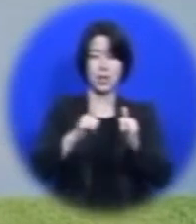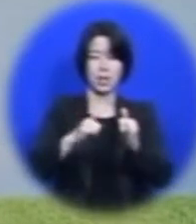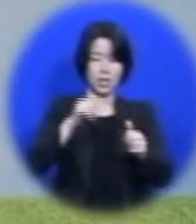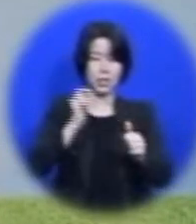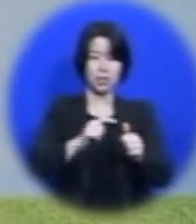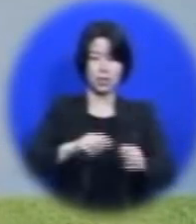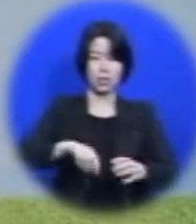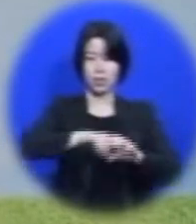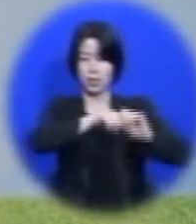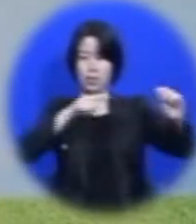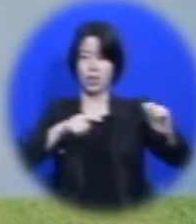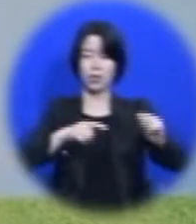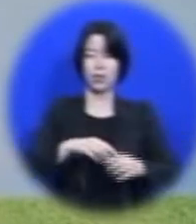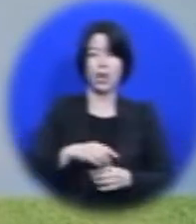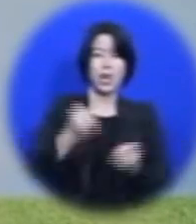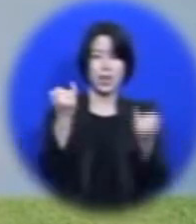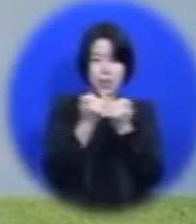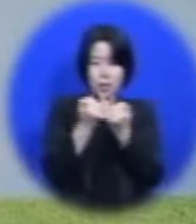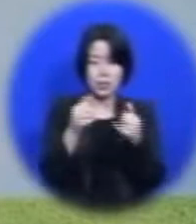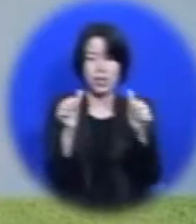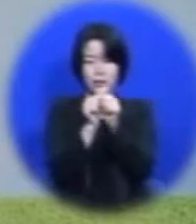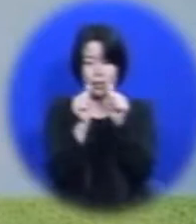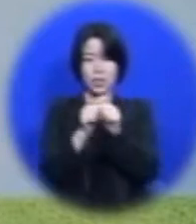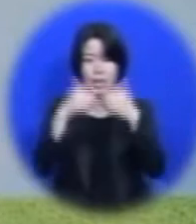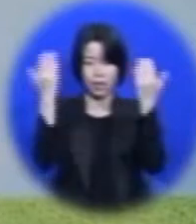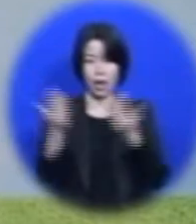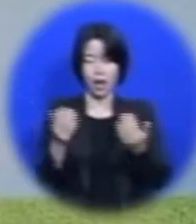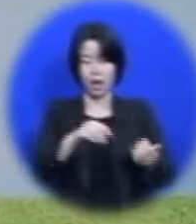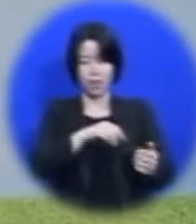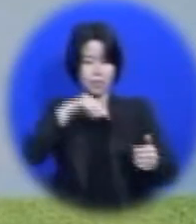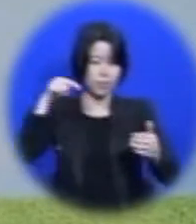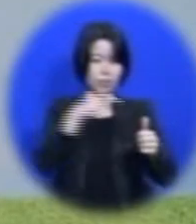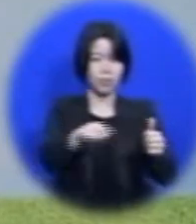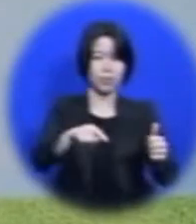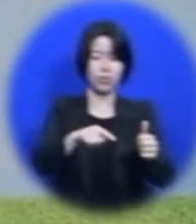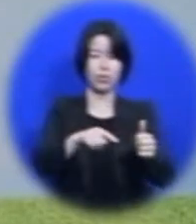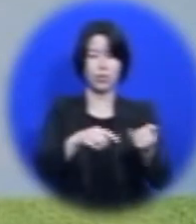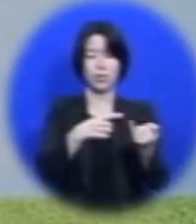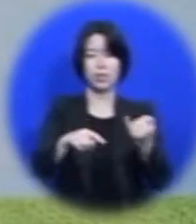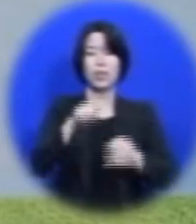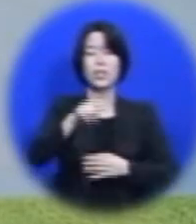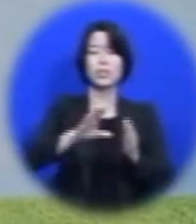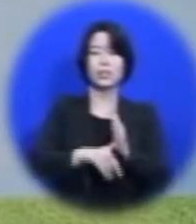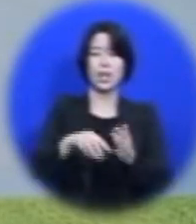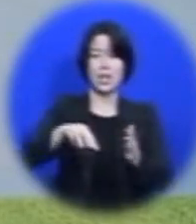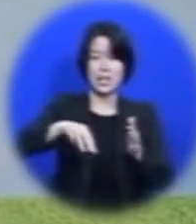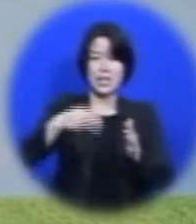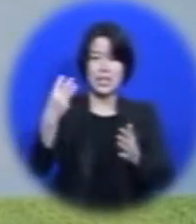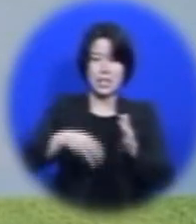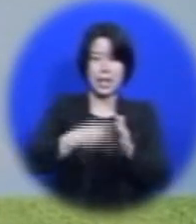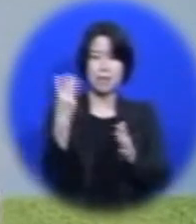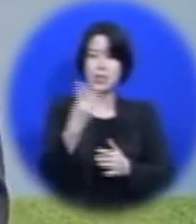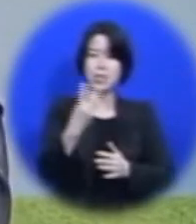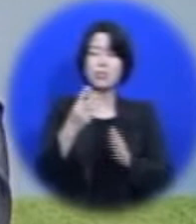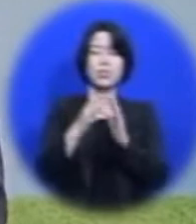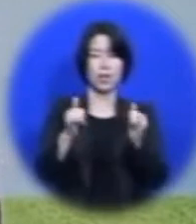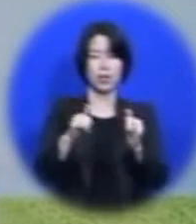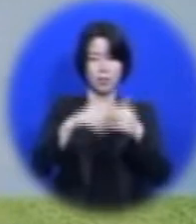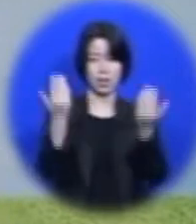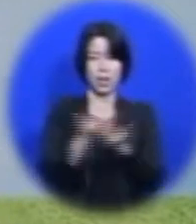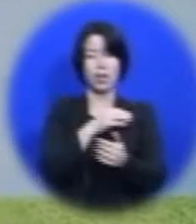뽑아서 남녀노소 닥치는 대로 사람을 다 찔러 죽이라. 3천명을 그때 죽였습니다. 그리고